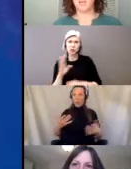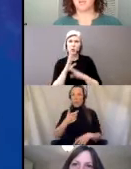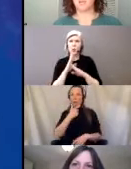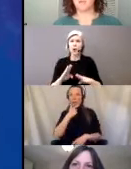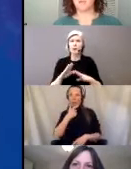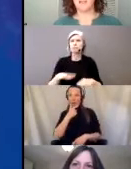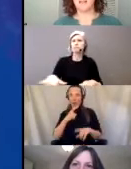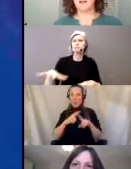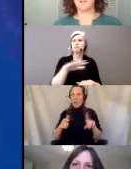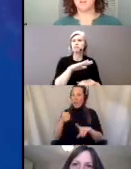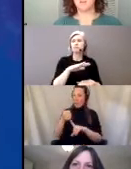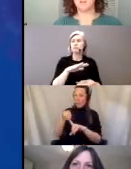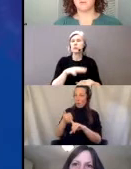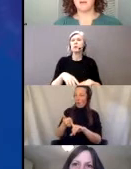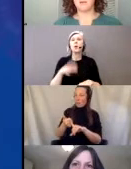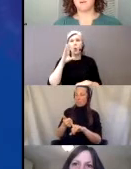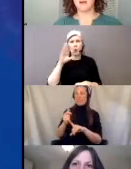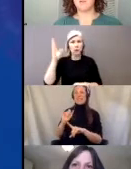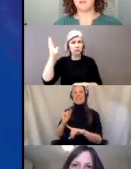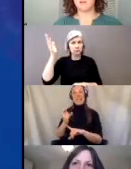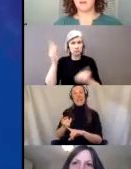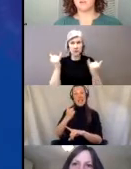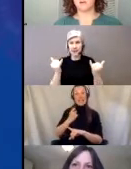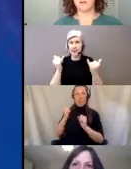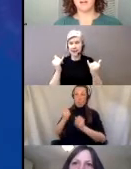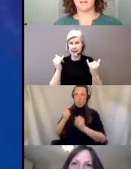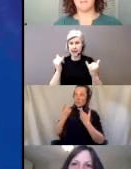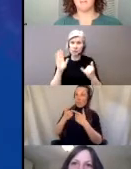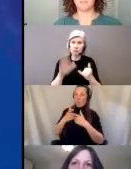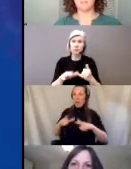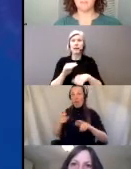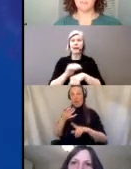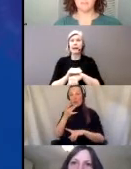votre question dans la langue de votre choix, soit en français ou en anglais.